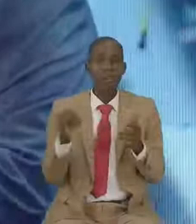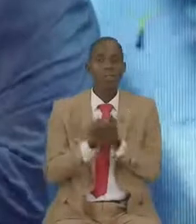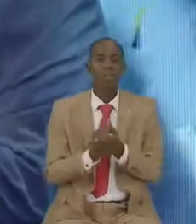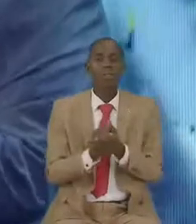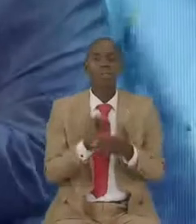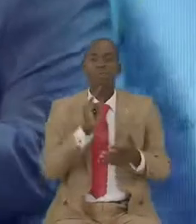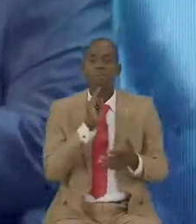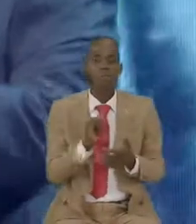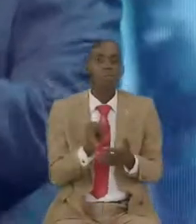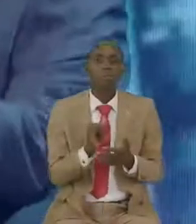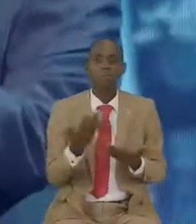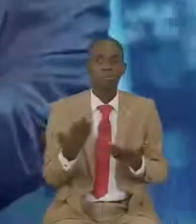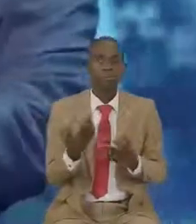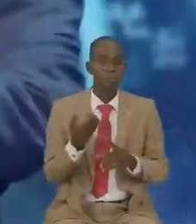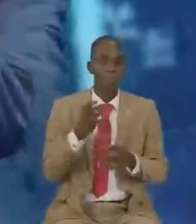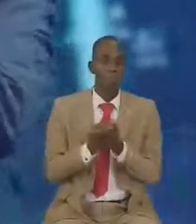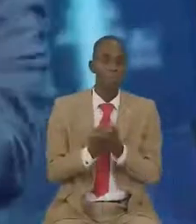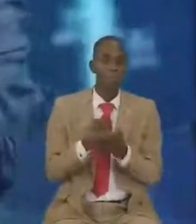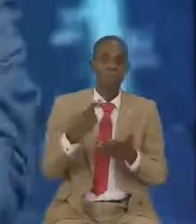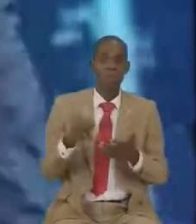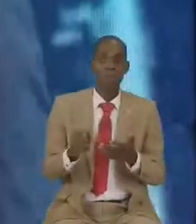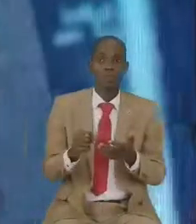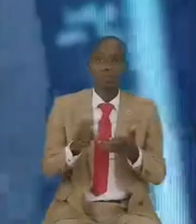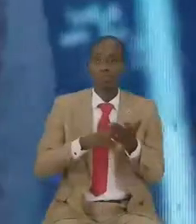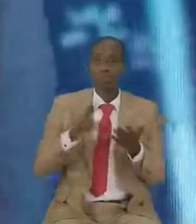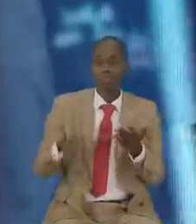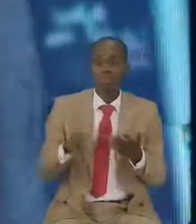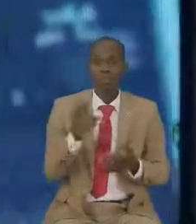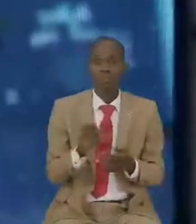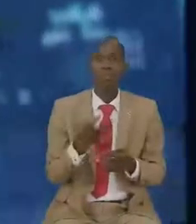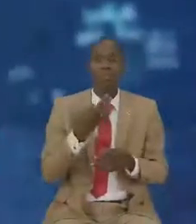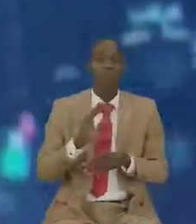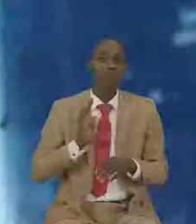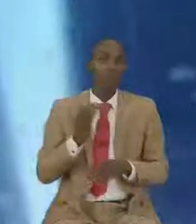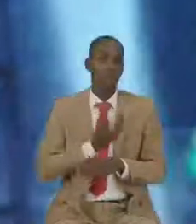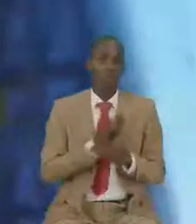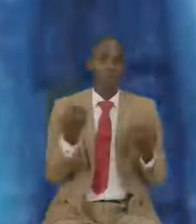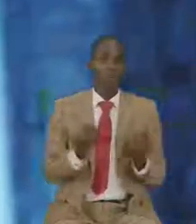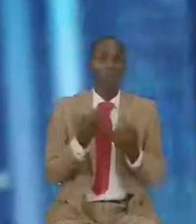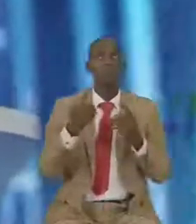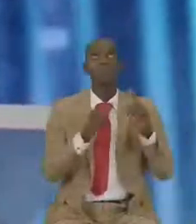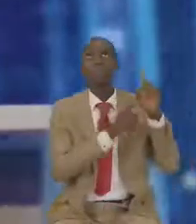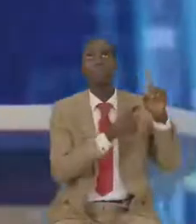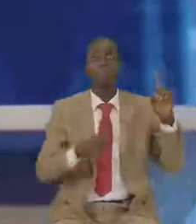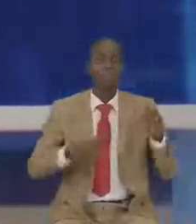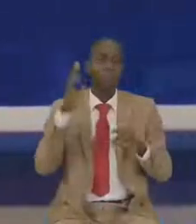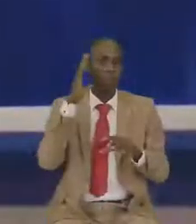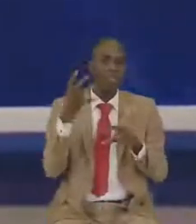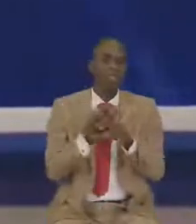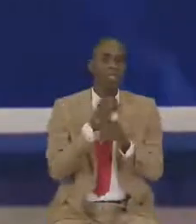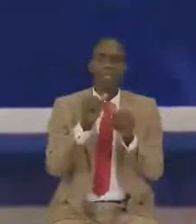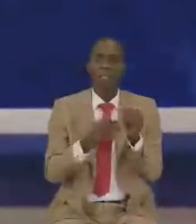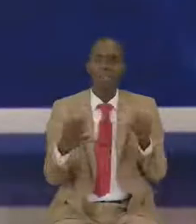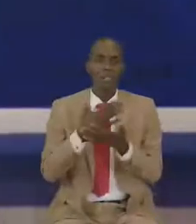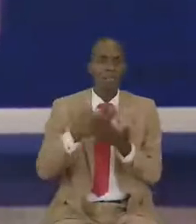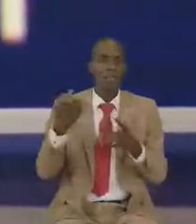les afflictions sataniques, tout ce qui est les rejetons de